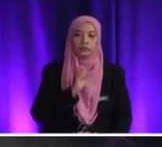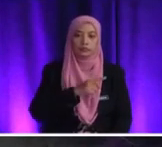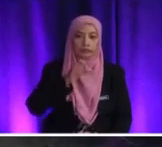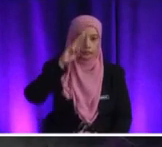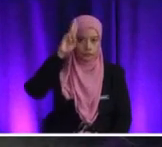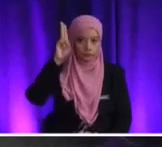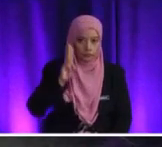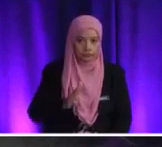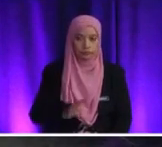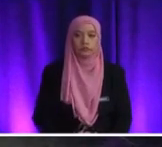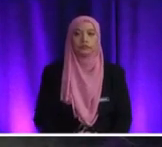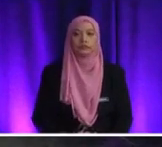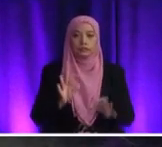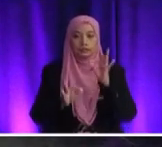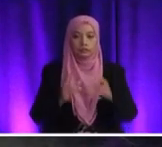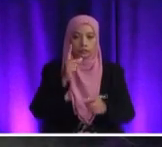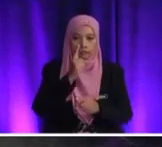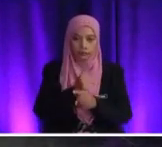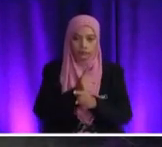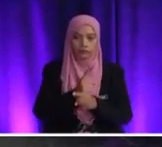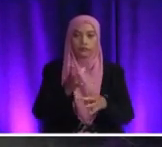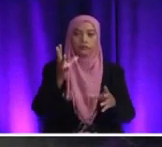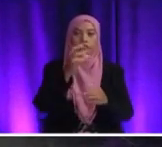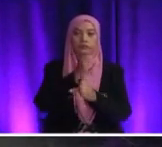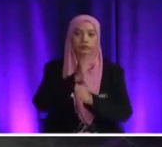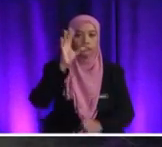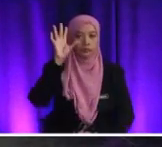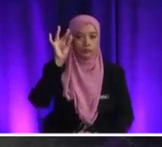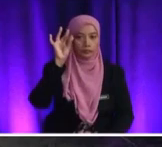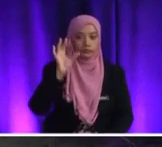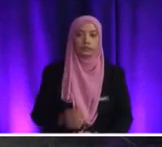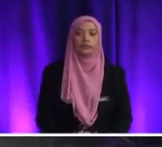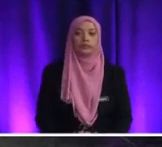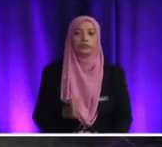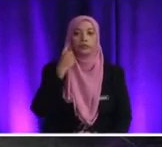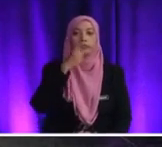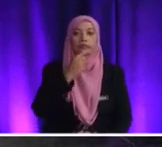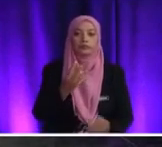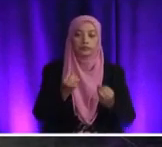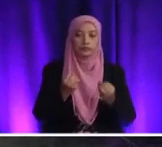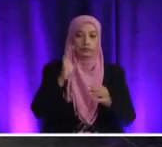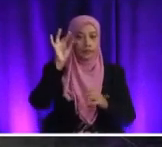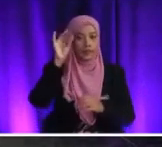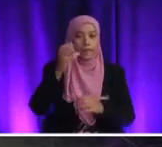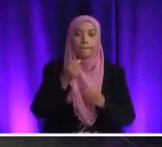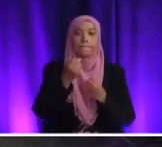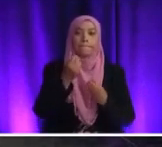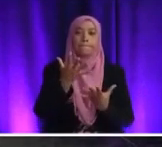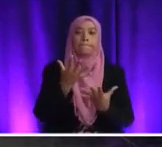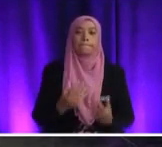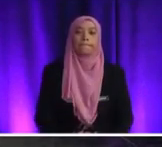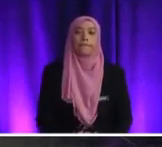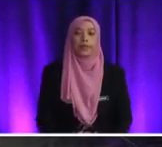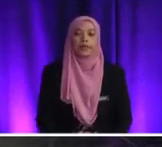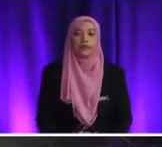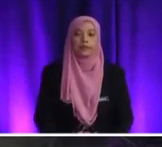menjawab dengan beton mereka akan dapat ganjarannya Hah siap enak bintang banyak betul bagilah AIDS